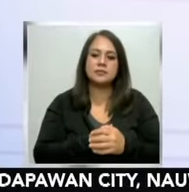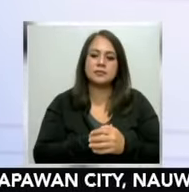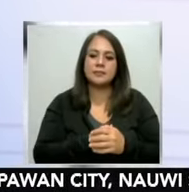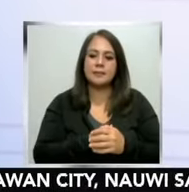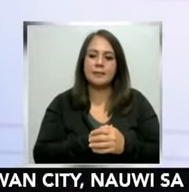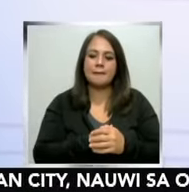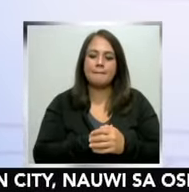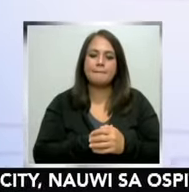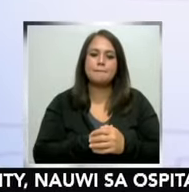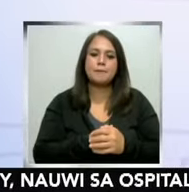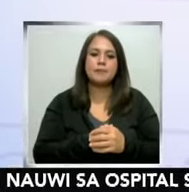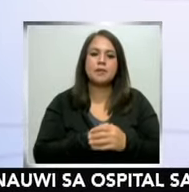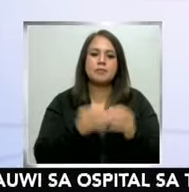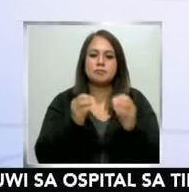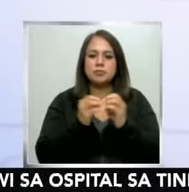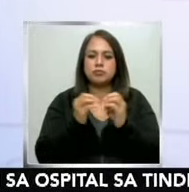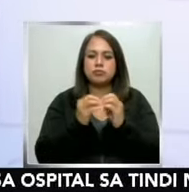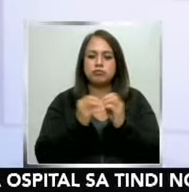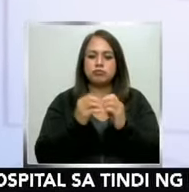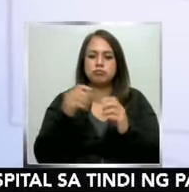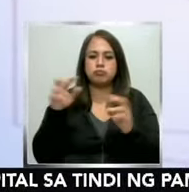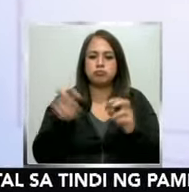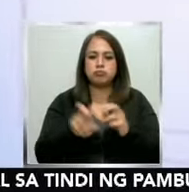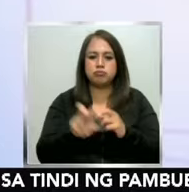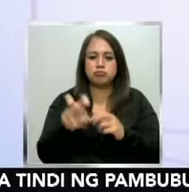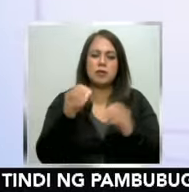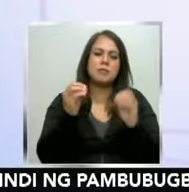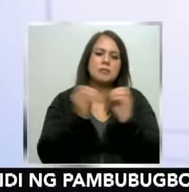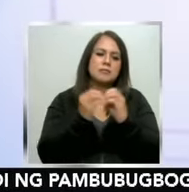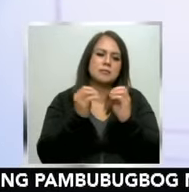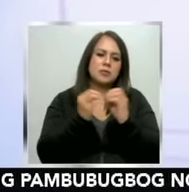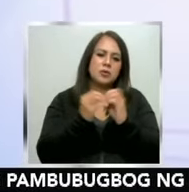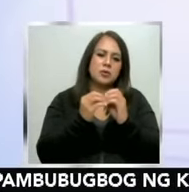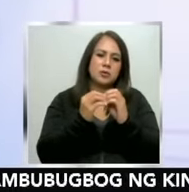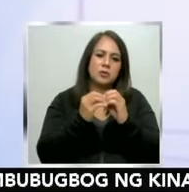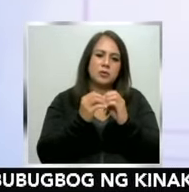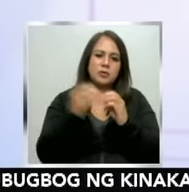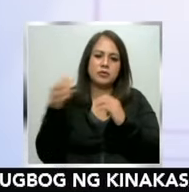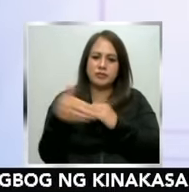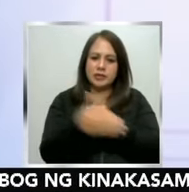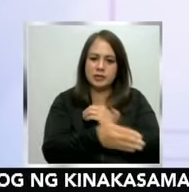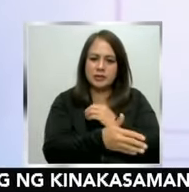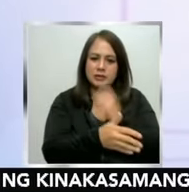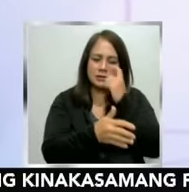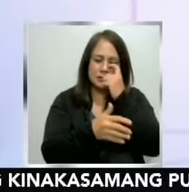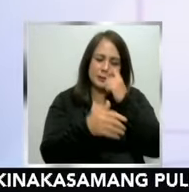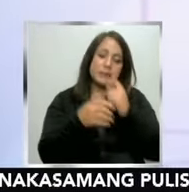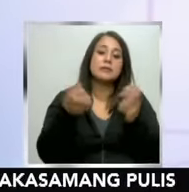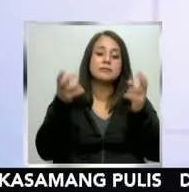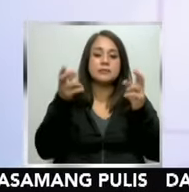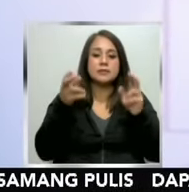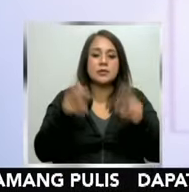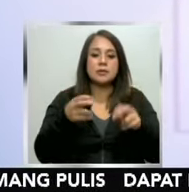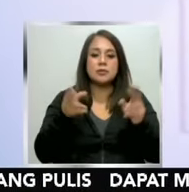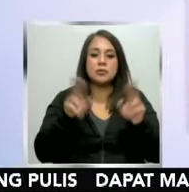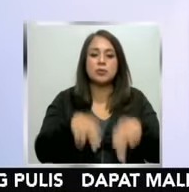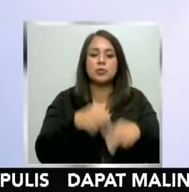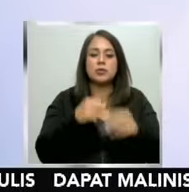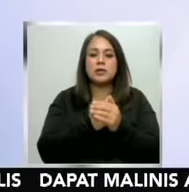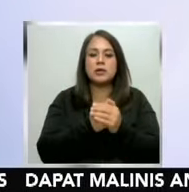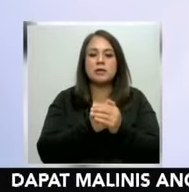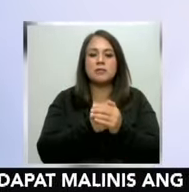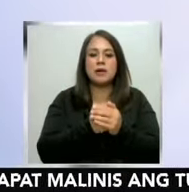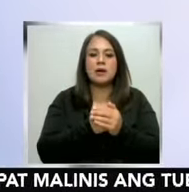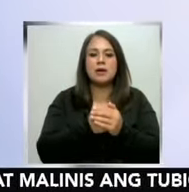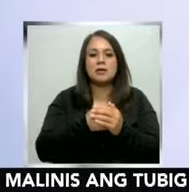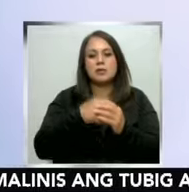Nagpaparami na ng mga turista, nagpaparami pa ng mga isda. Magagawa raw yan ng mga eskultura na ilulubog sa bahagi ng